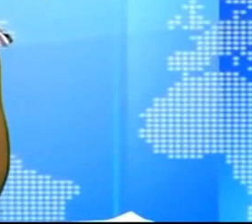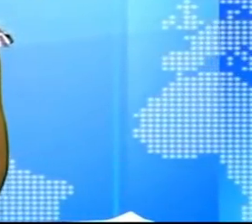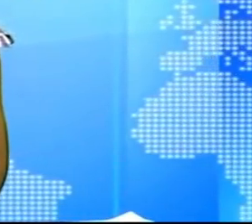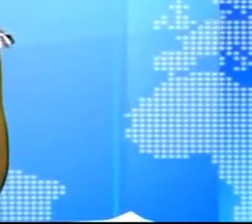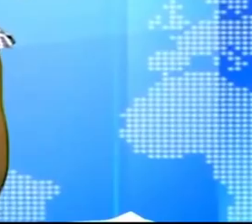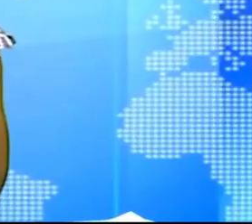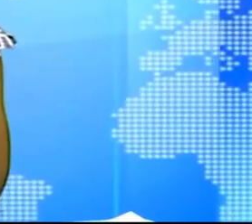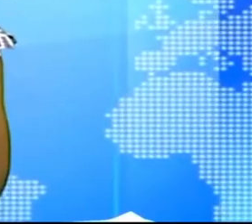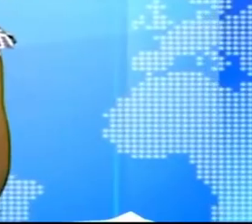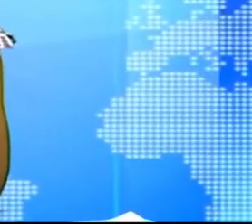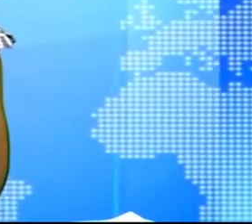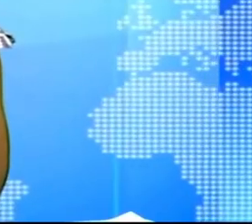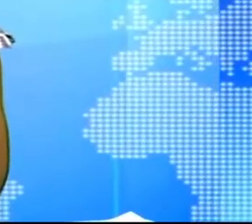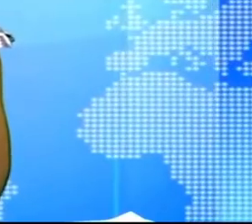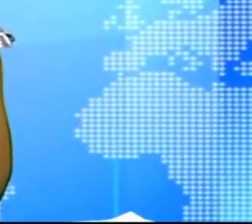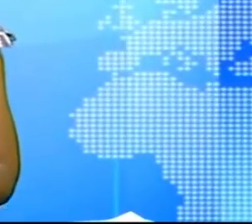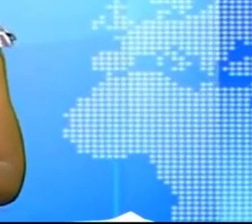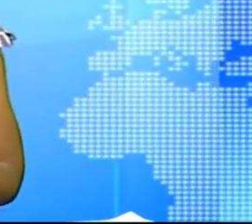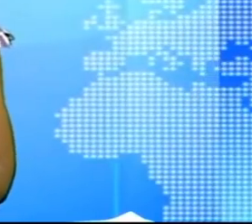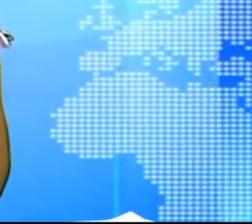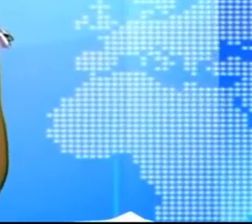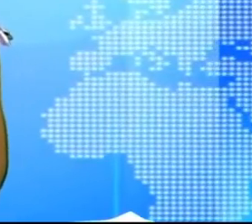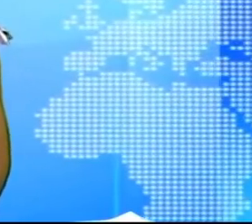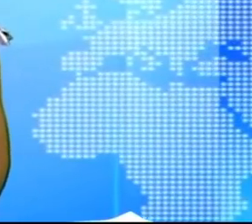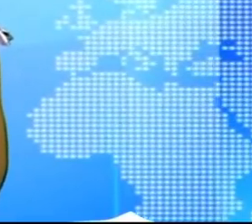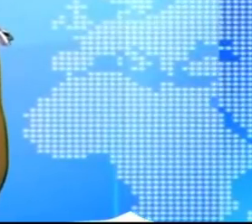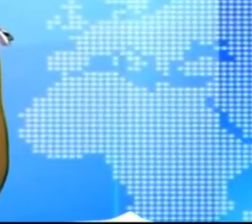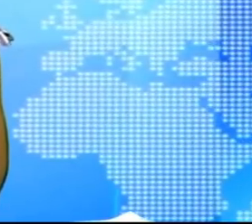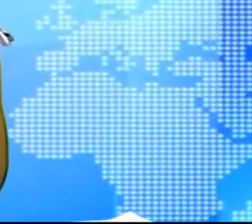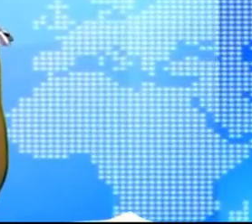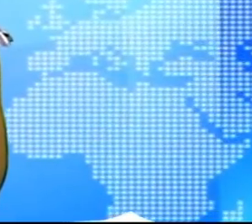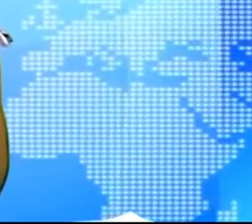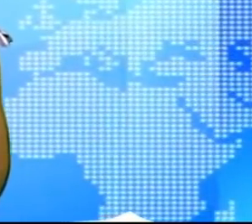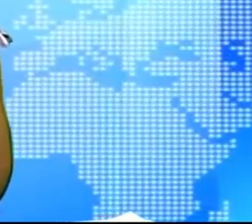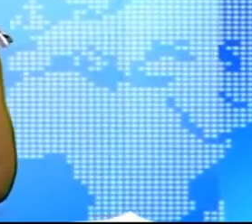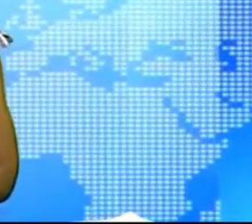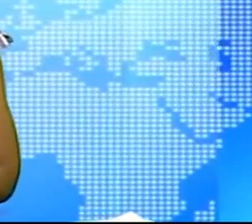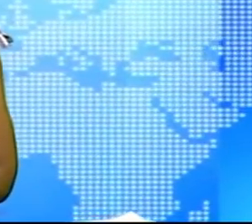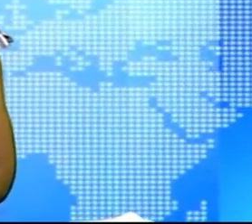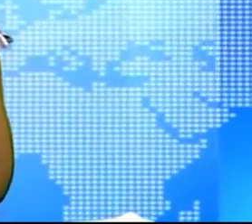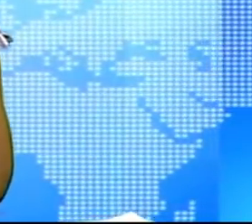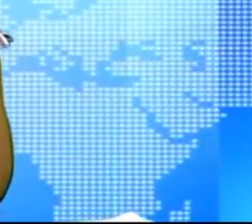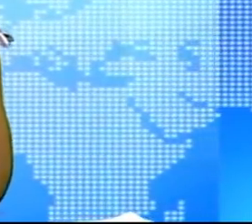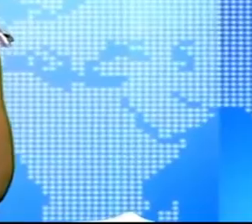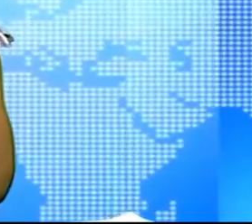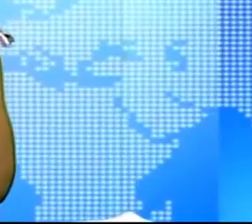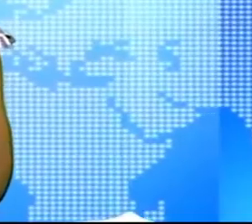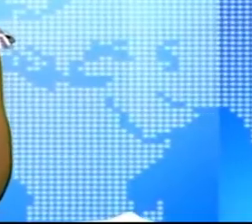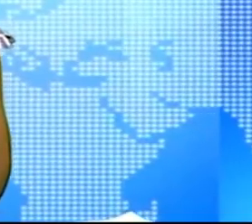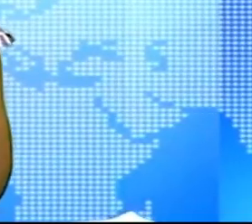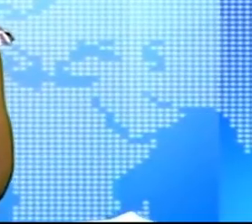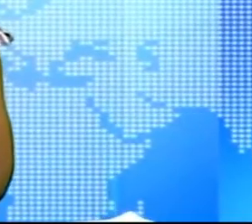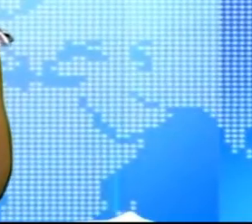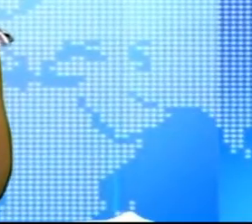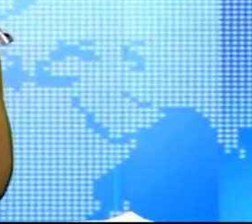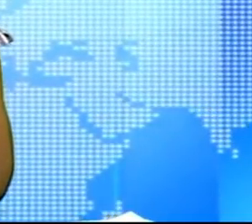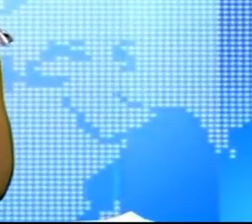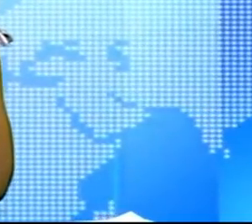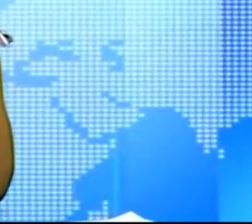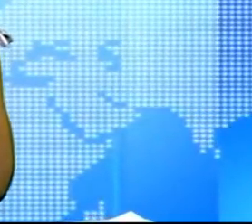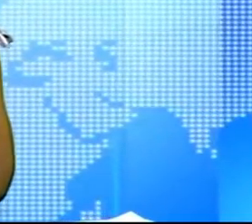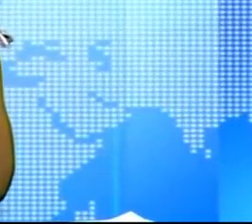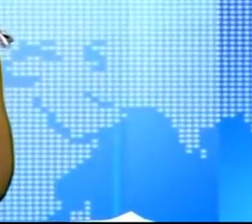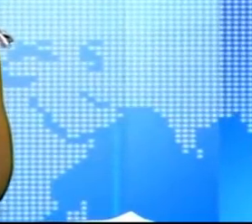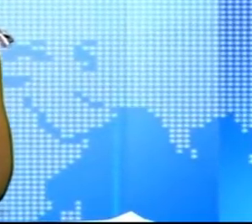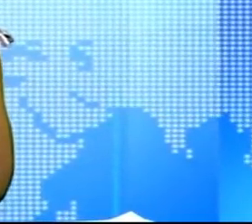reçu à la Cité de l'Union africaine par le chef de l'État, Félix-Antoine Tshisekedi Tshilombo. Cette visite s'inscrit dans le